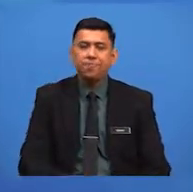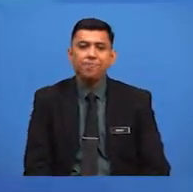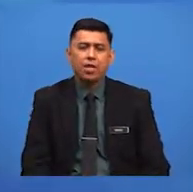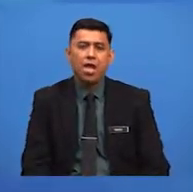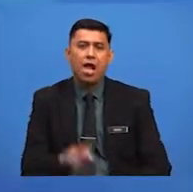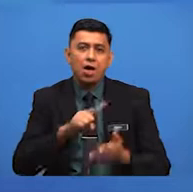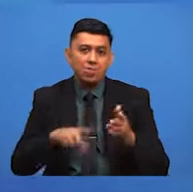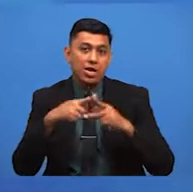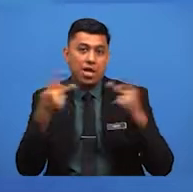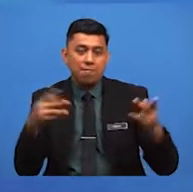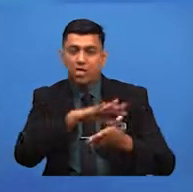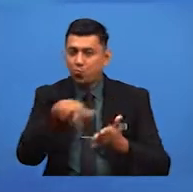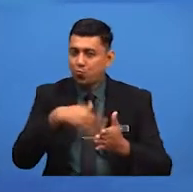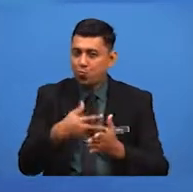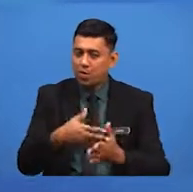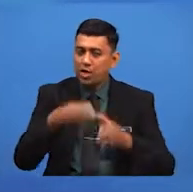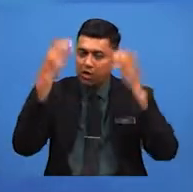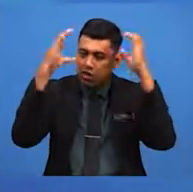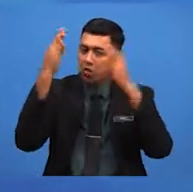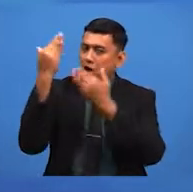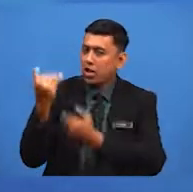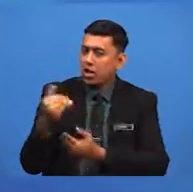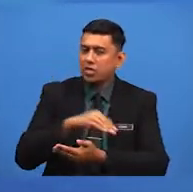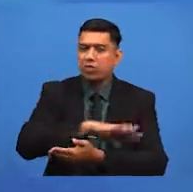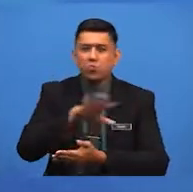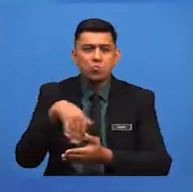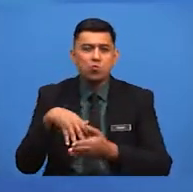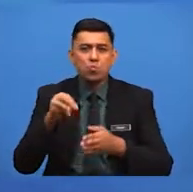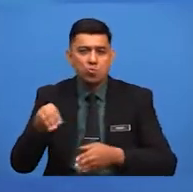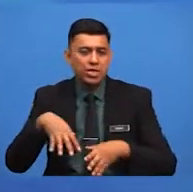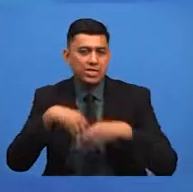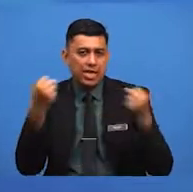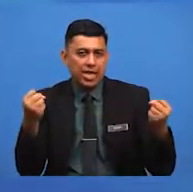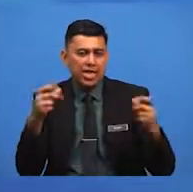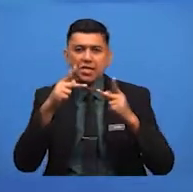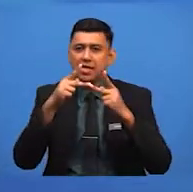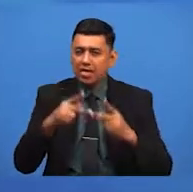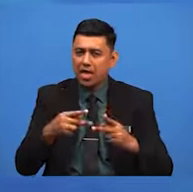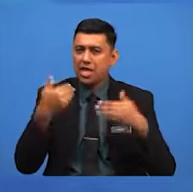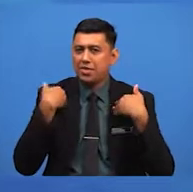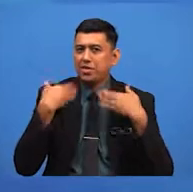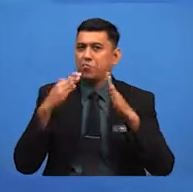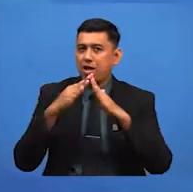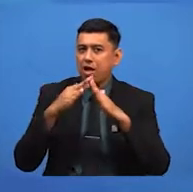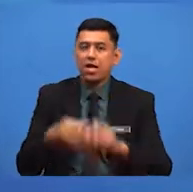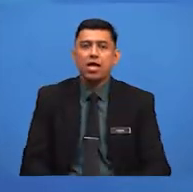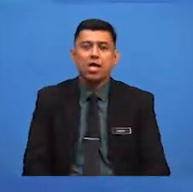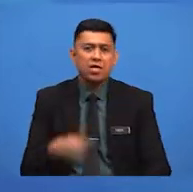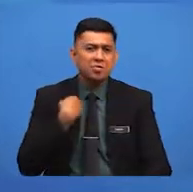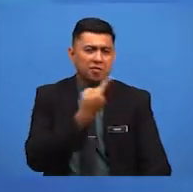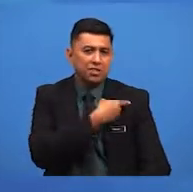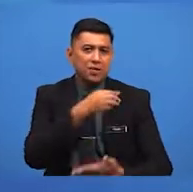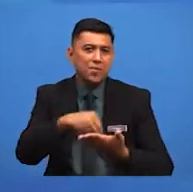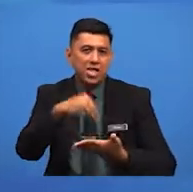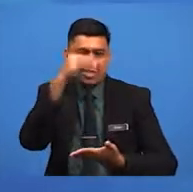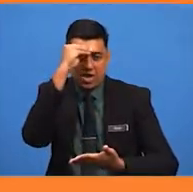semua? Cikgu harap murid-murid sihat dan sentiasa kekal berada di rumah. Hari ini, kita akan